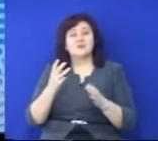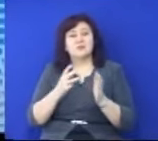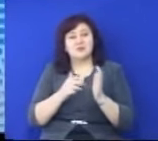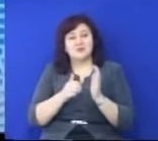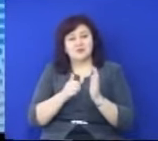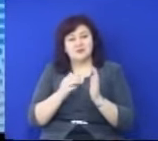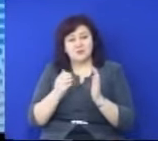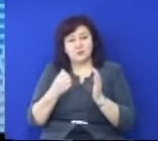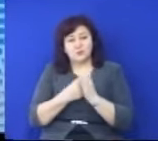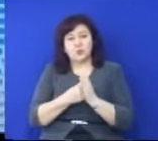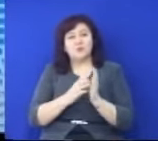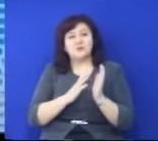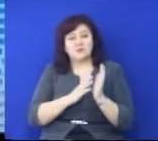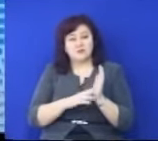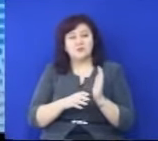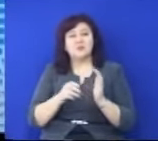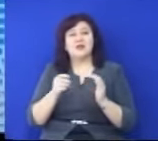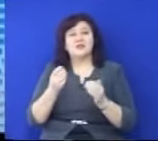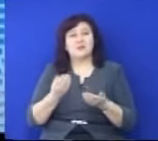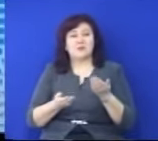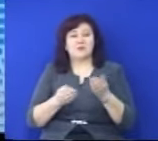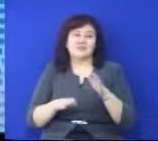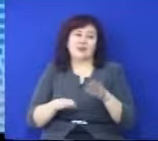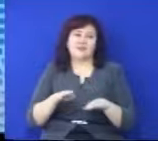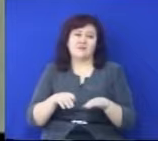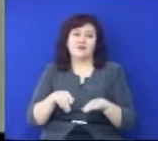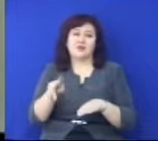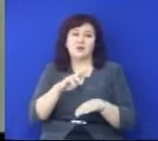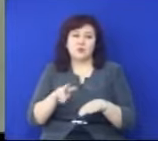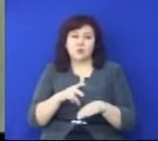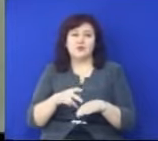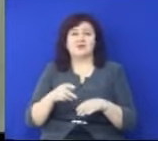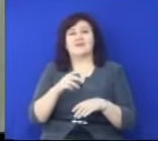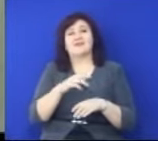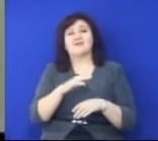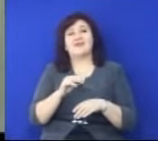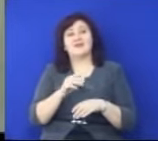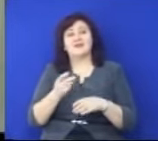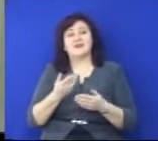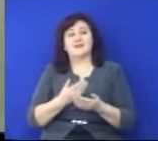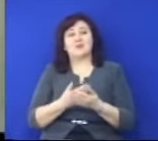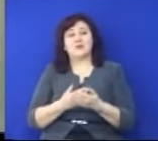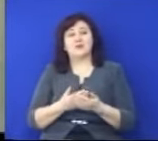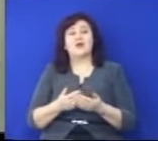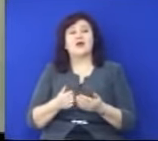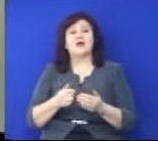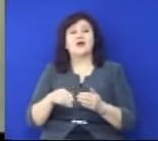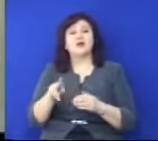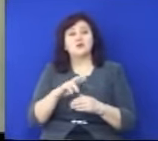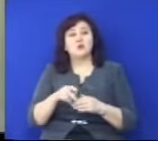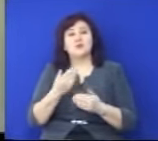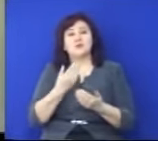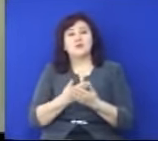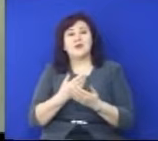және 90-ға дейін баратын туралы үш түрлі жоспары қарастырылып отыр. Әзірше доллар 61-62 рубльдің